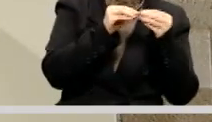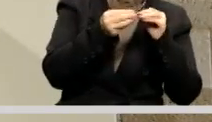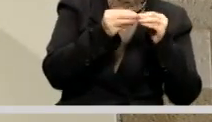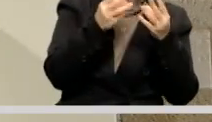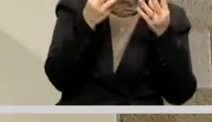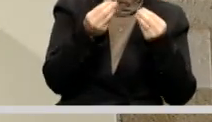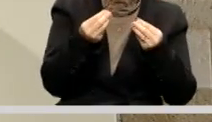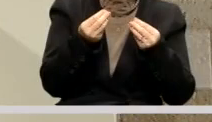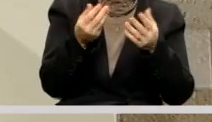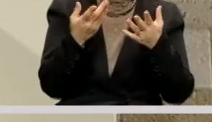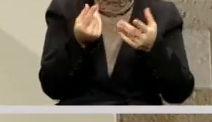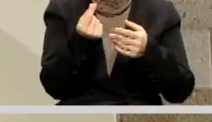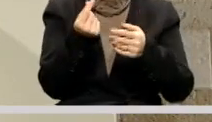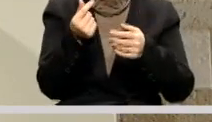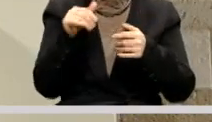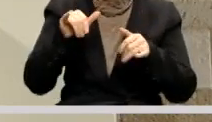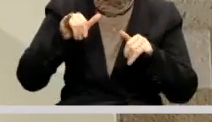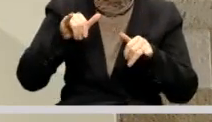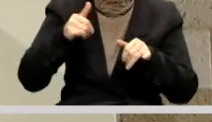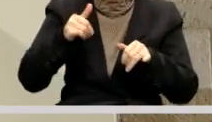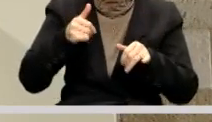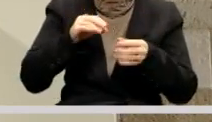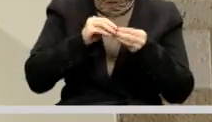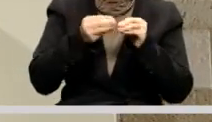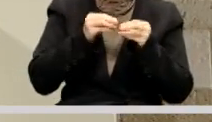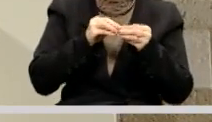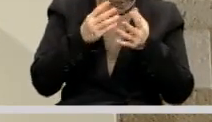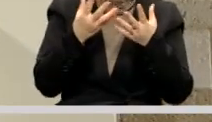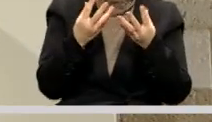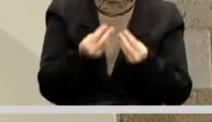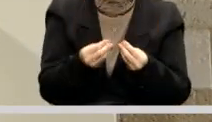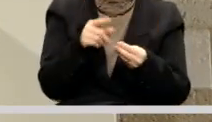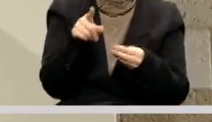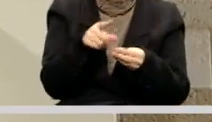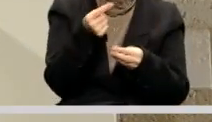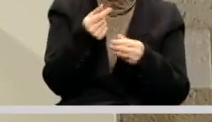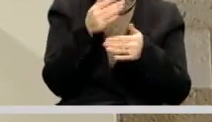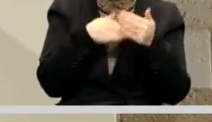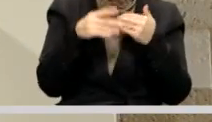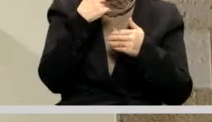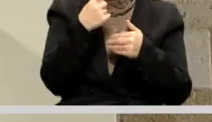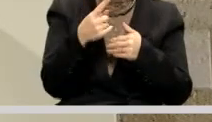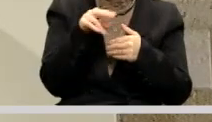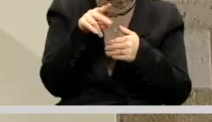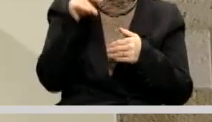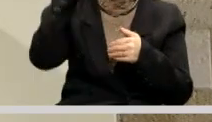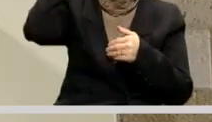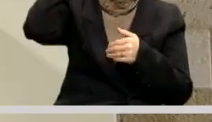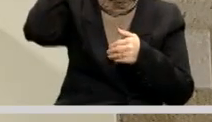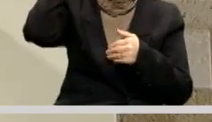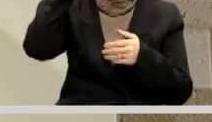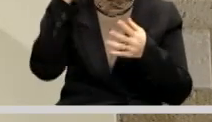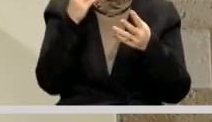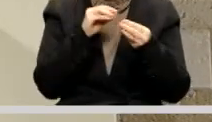kilo problemleriyle de mücadele ediyor. Dolayısıyla bunlar yine az önce bahsettiğim gibi depresyon, uykusuzluk ve obezite kısır